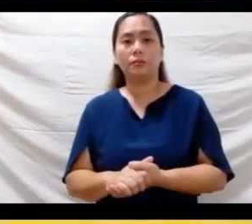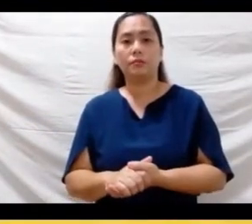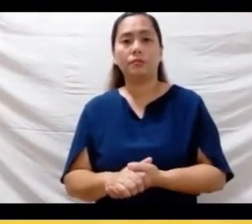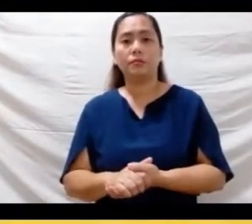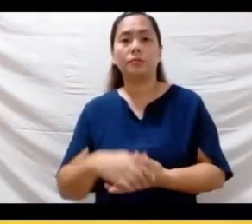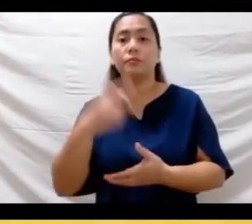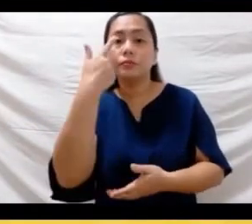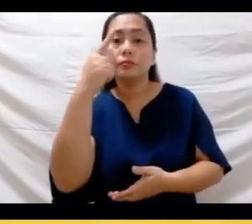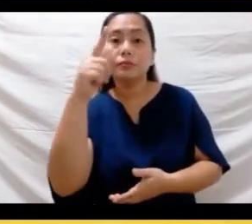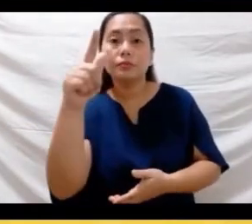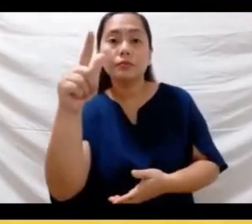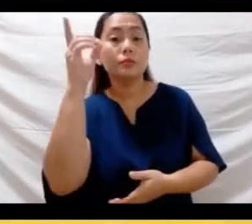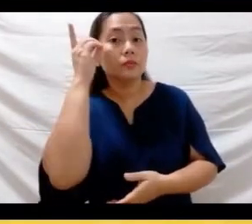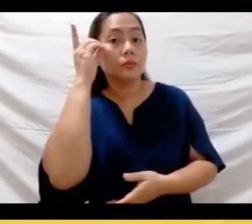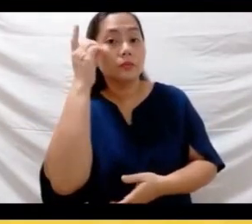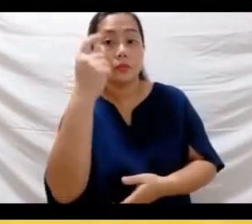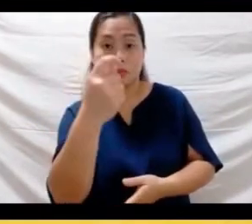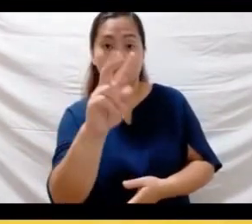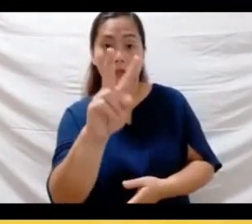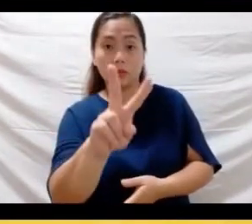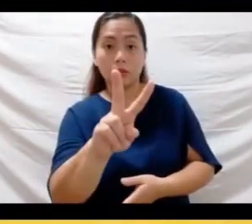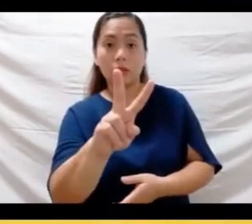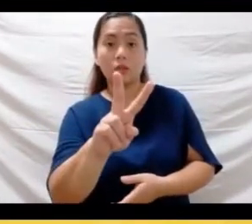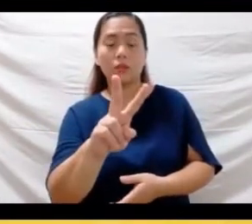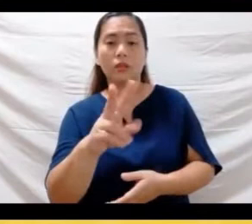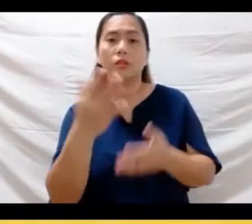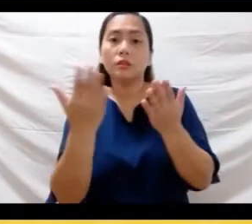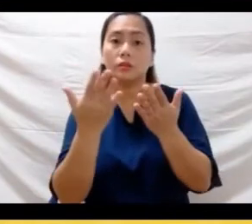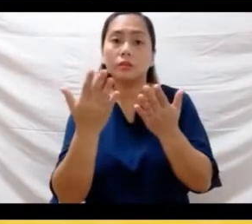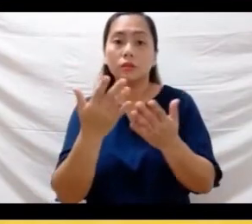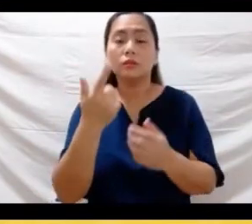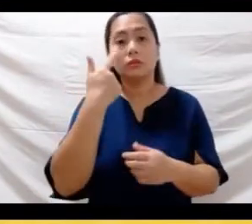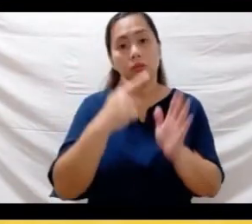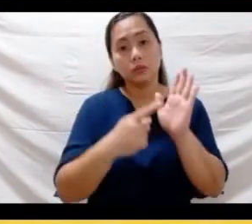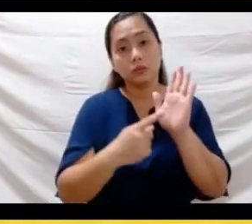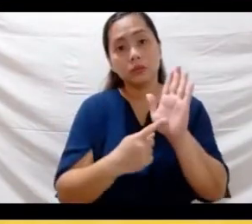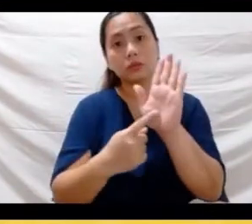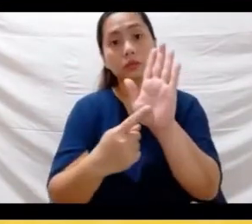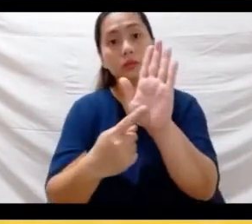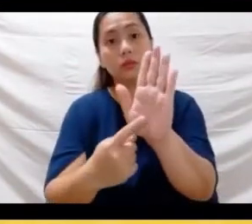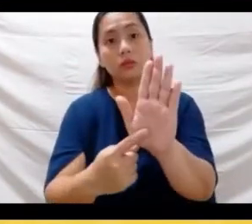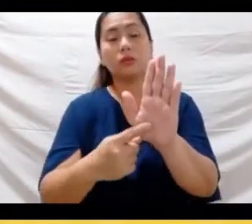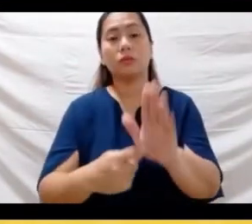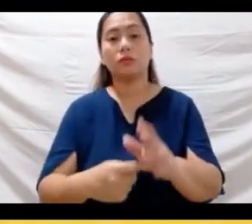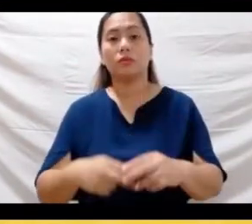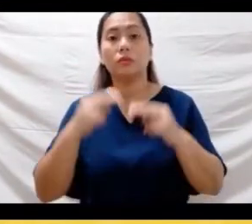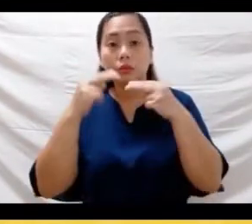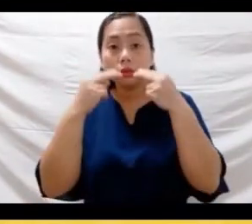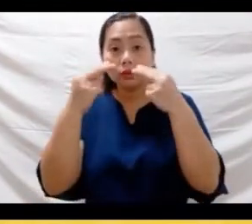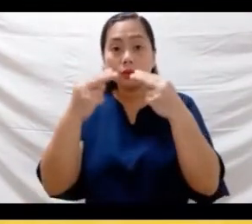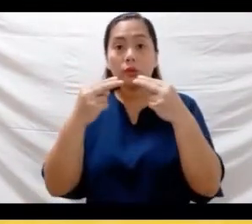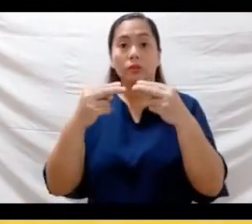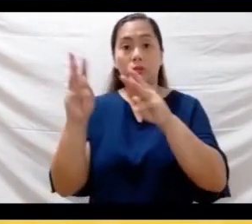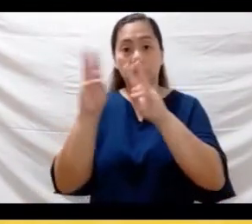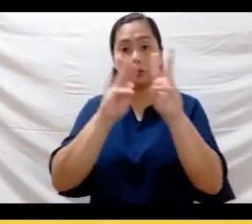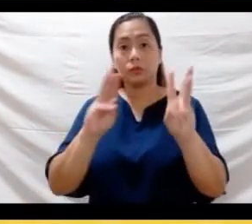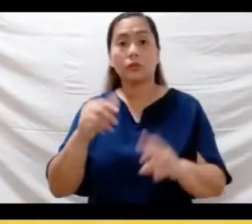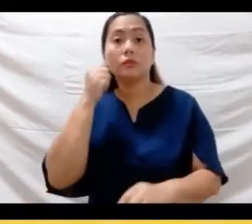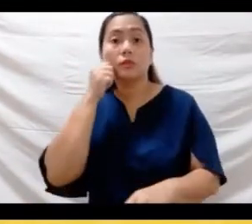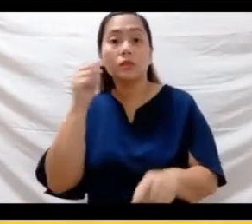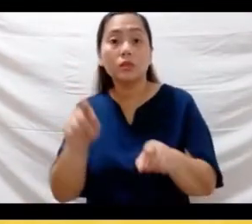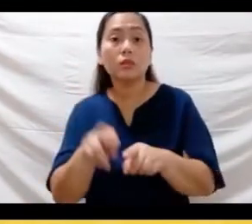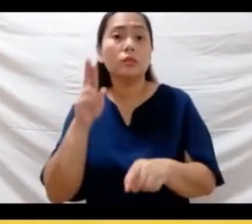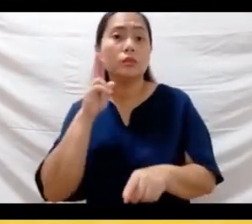Tumingin si Dino sa telebisyon kung saan pinapakita ang ulat panahon. Ate Rowena at